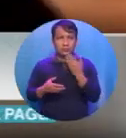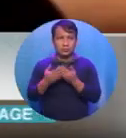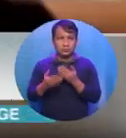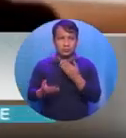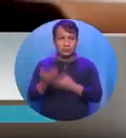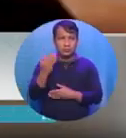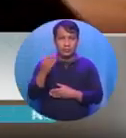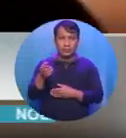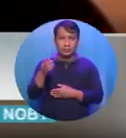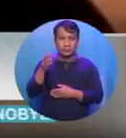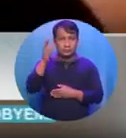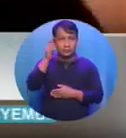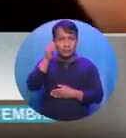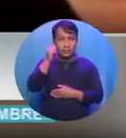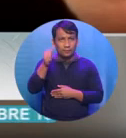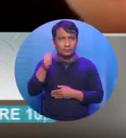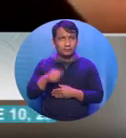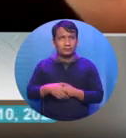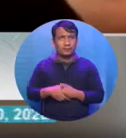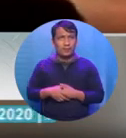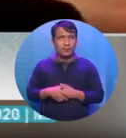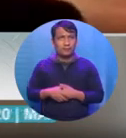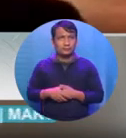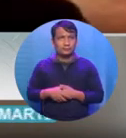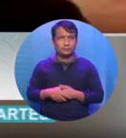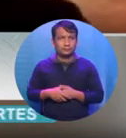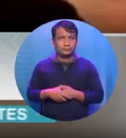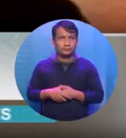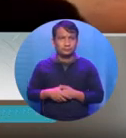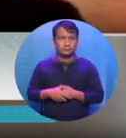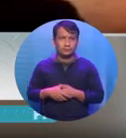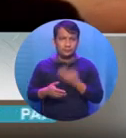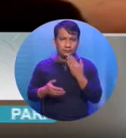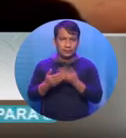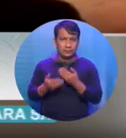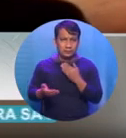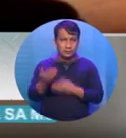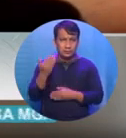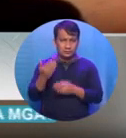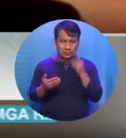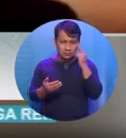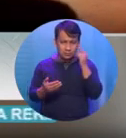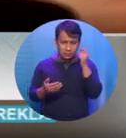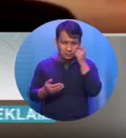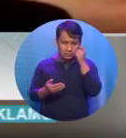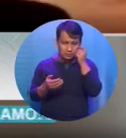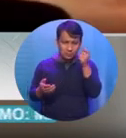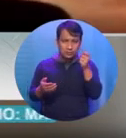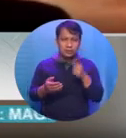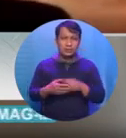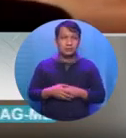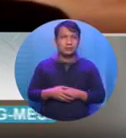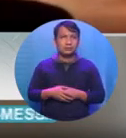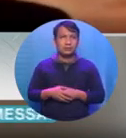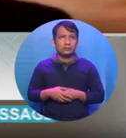po, Miss Reniela Zante. Madam. Magandang umaga po, Sir Rafi.